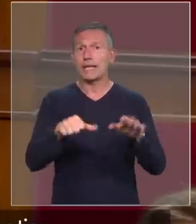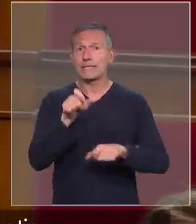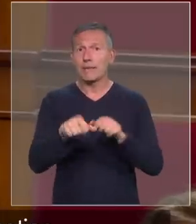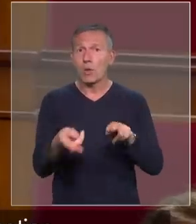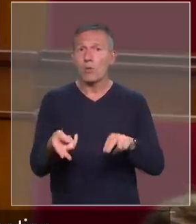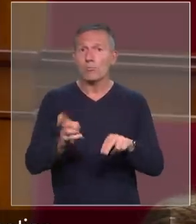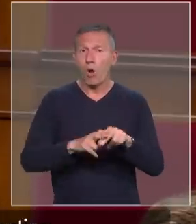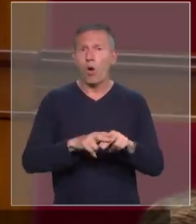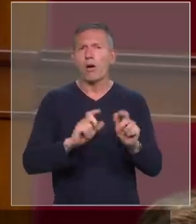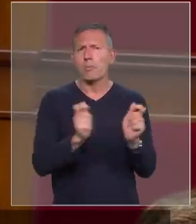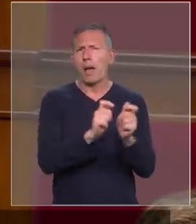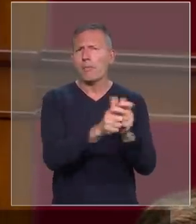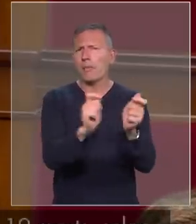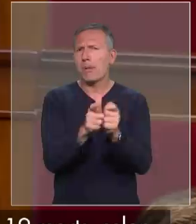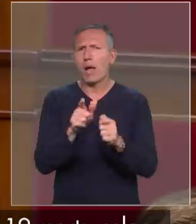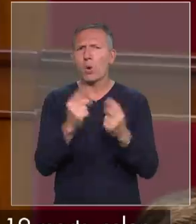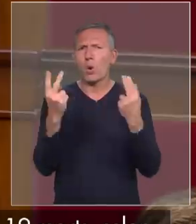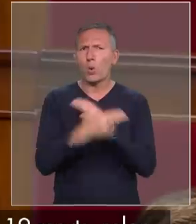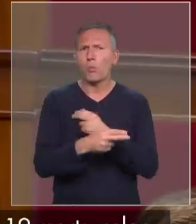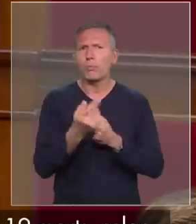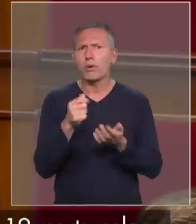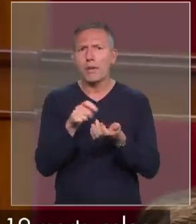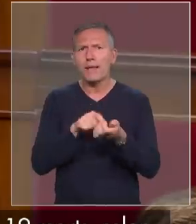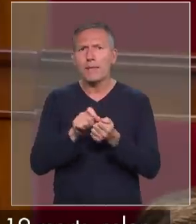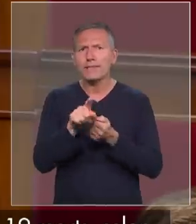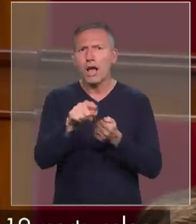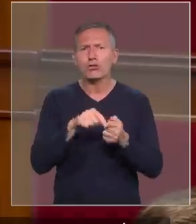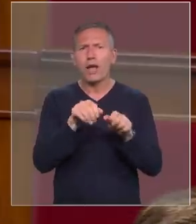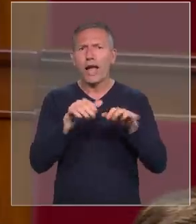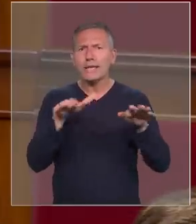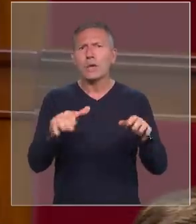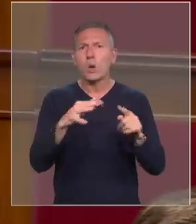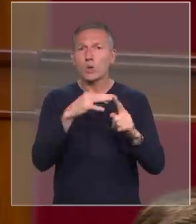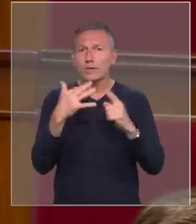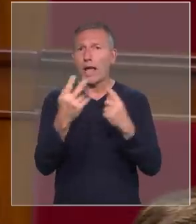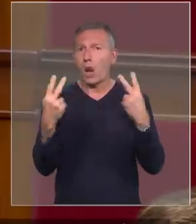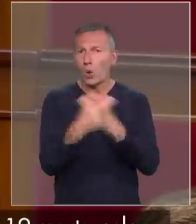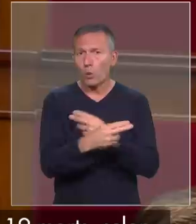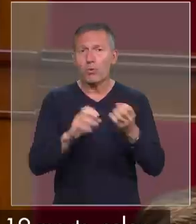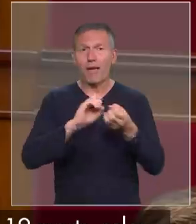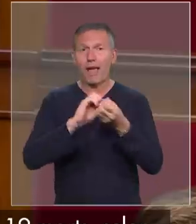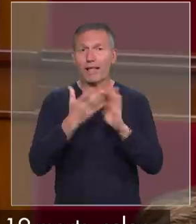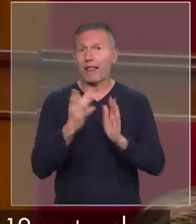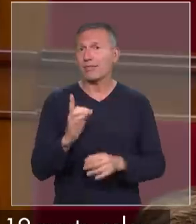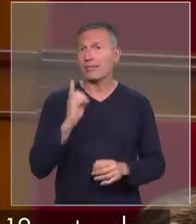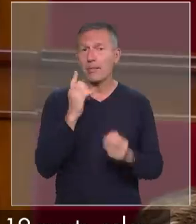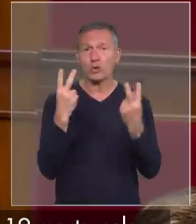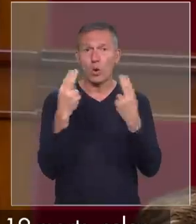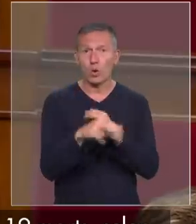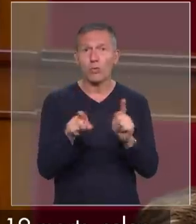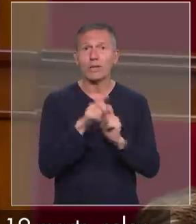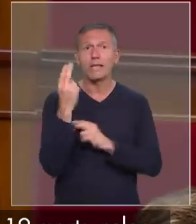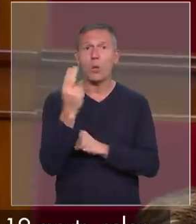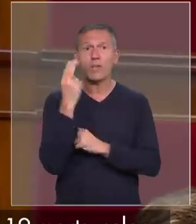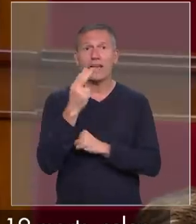compte plus les arrestations arbitraires, les coupures de messagerie, des réseaux sociaux et même par intermittence de l'ensemble d'Internet depuis dimanche. L'université Cheikh Anta Diop